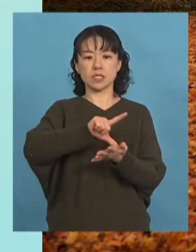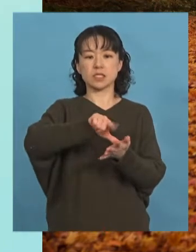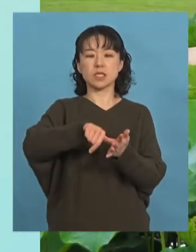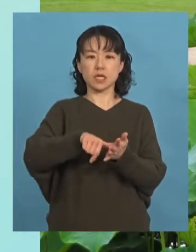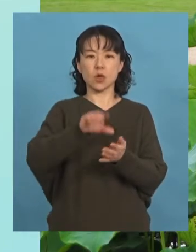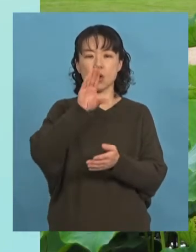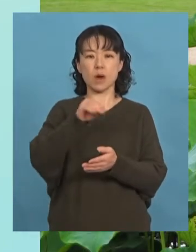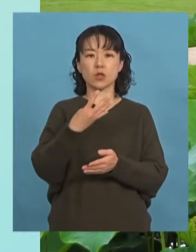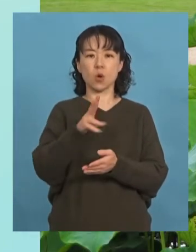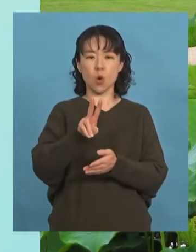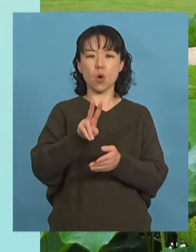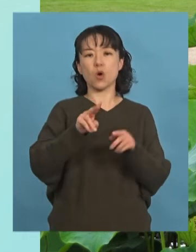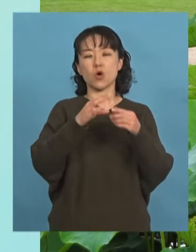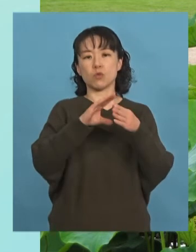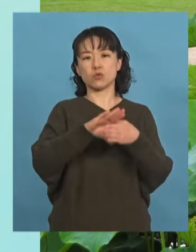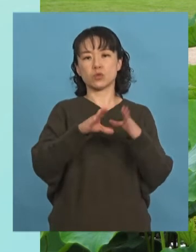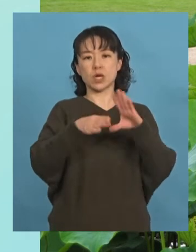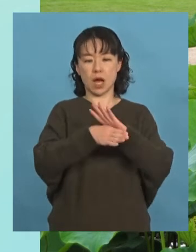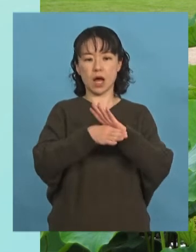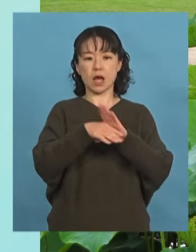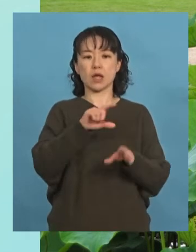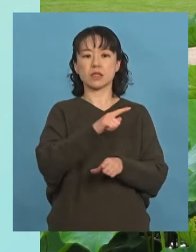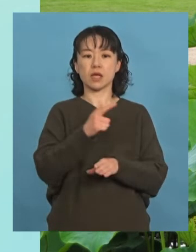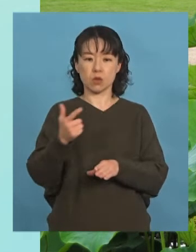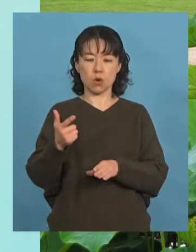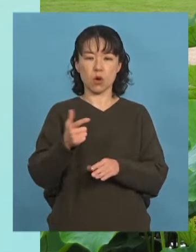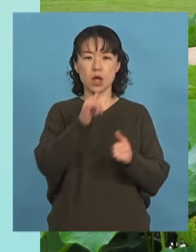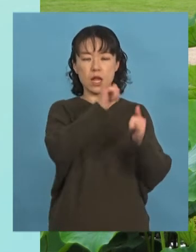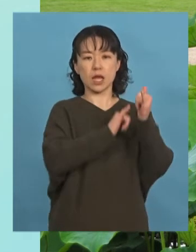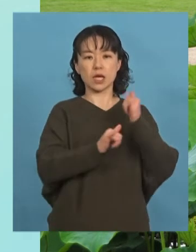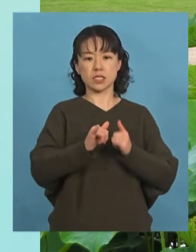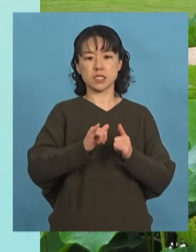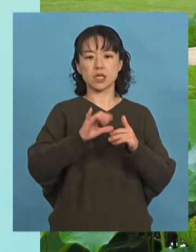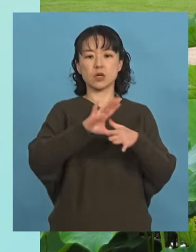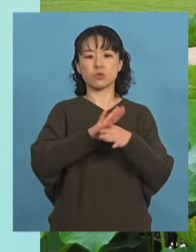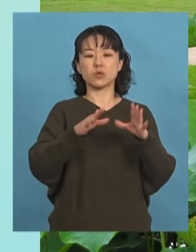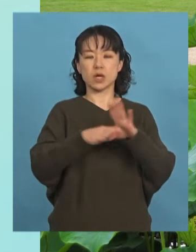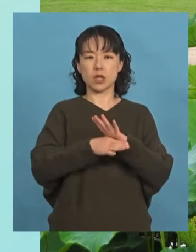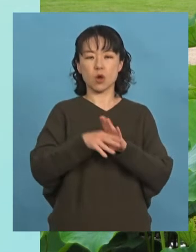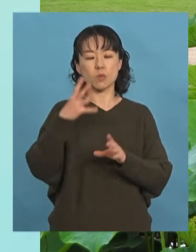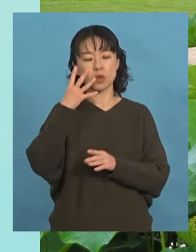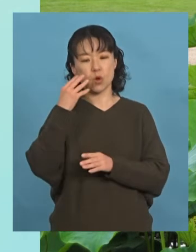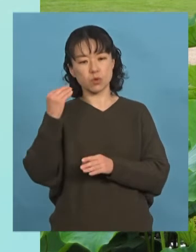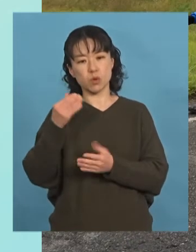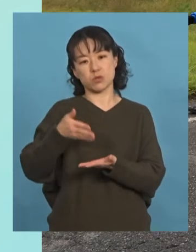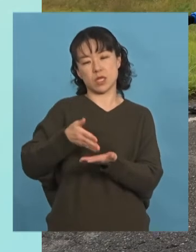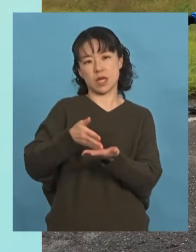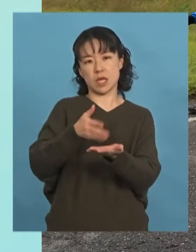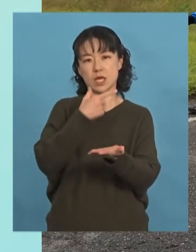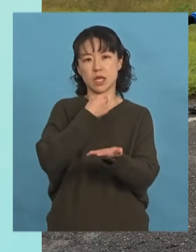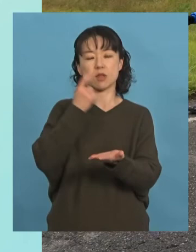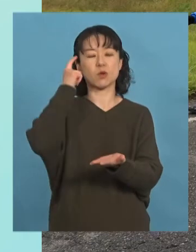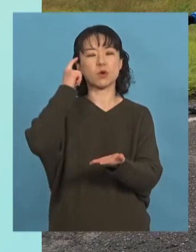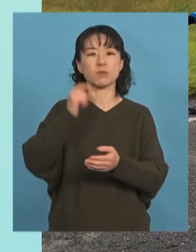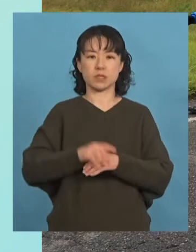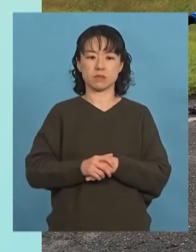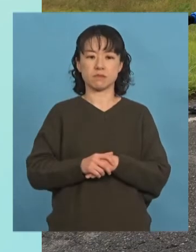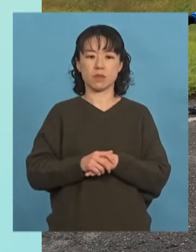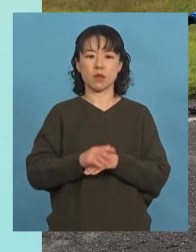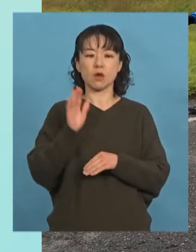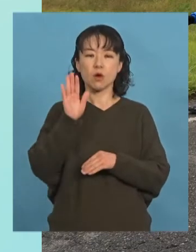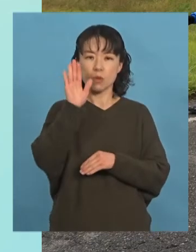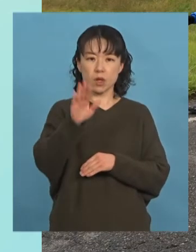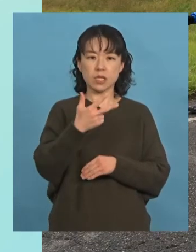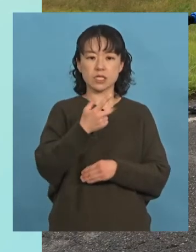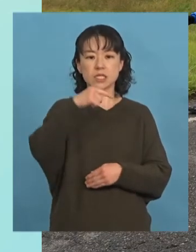化など、市内にあふれる歴史や文化の魅力を伝えていきたいと思います。今後とも市内の魅力